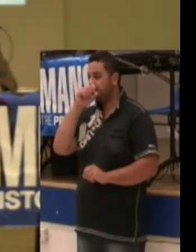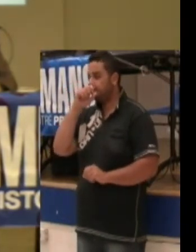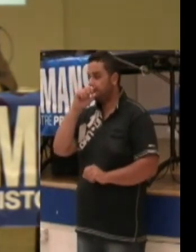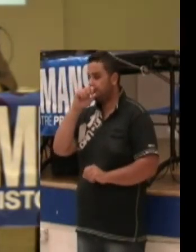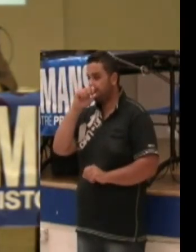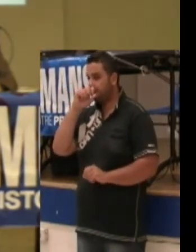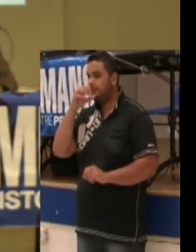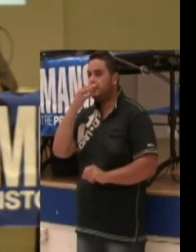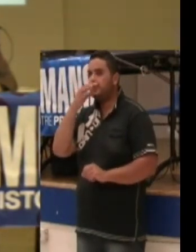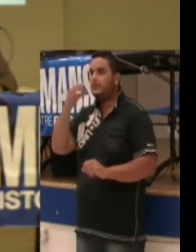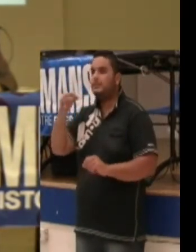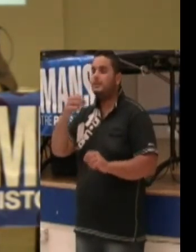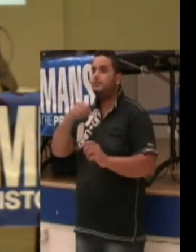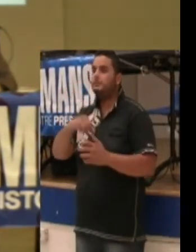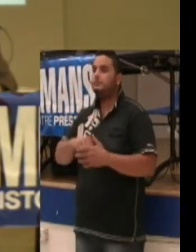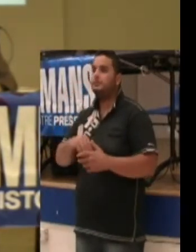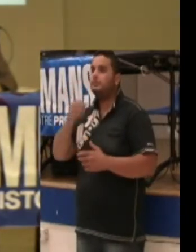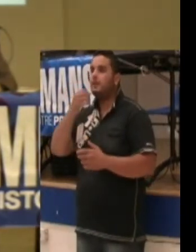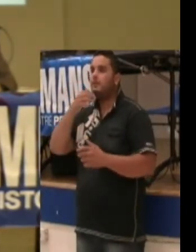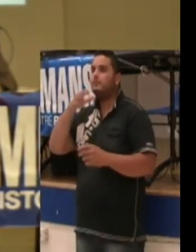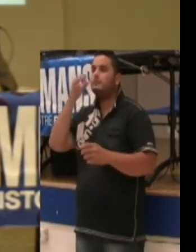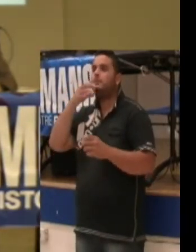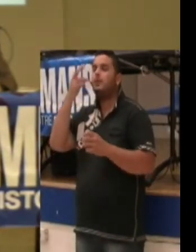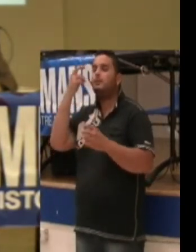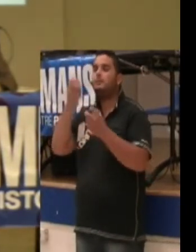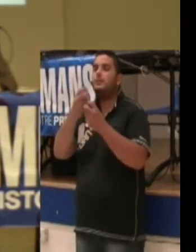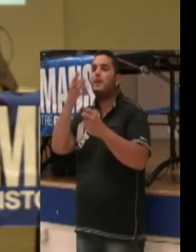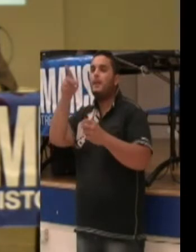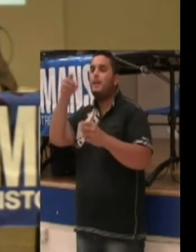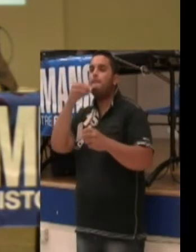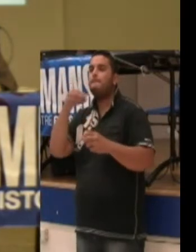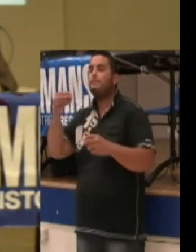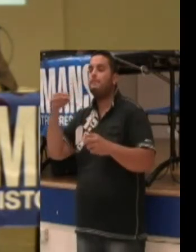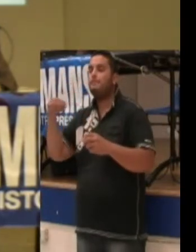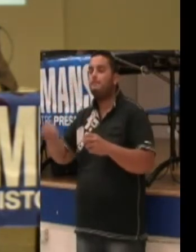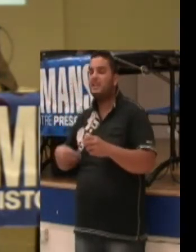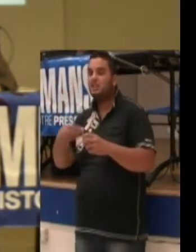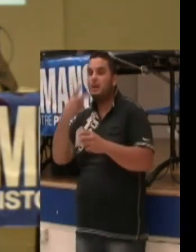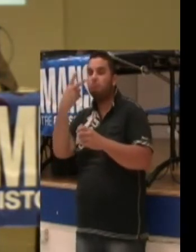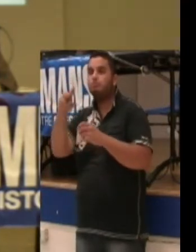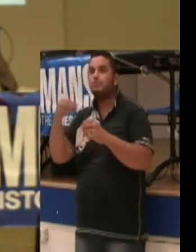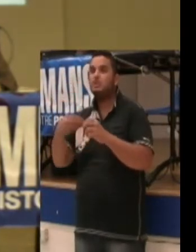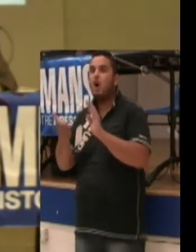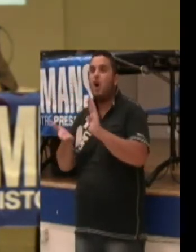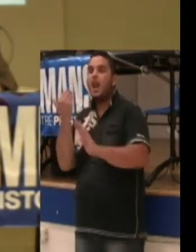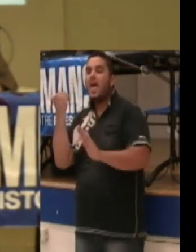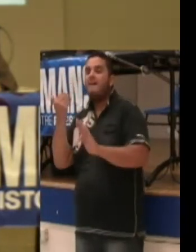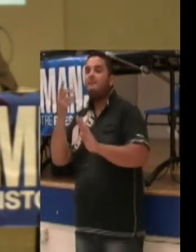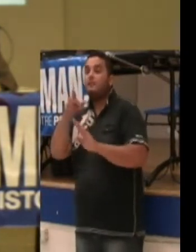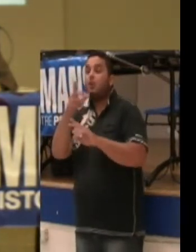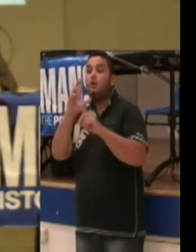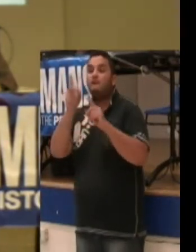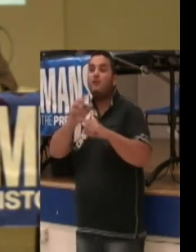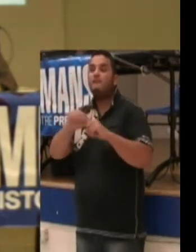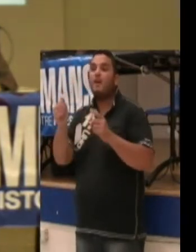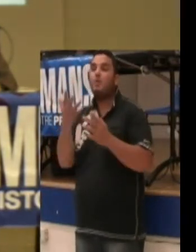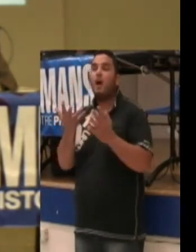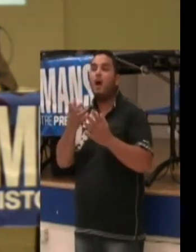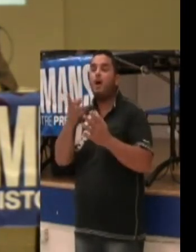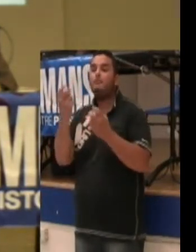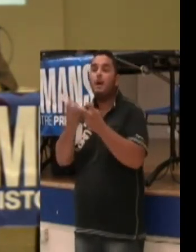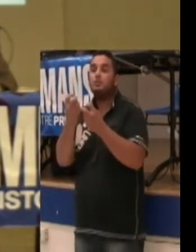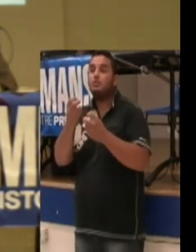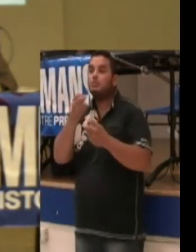Ils dirent, les compagnons ils dirent, oui, ya Rasulallah, bien sûr, on veut bien. Alors il dit, par faire ces ablutions, malgré